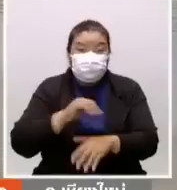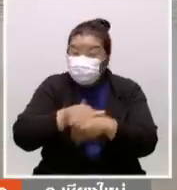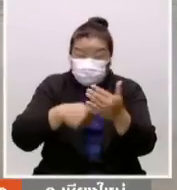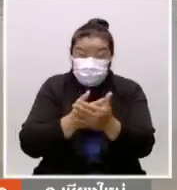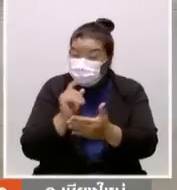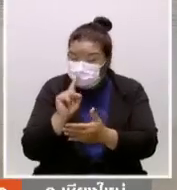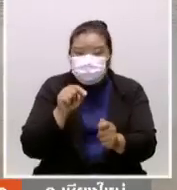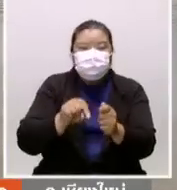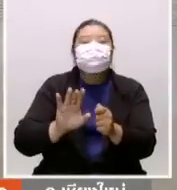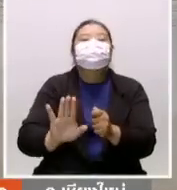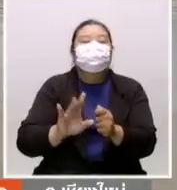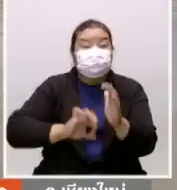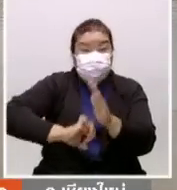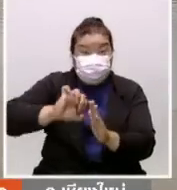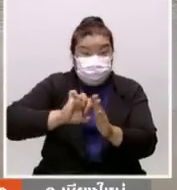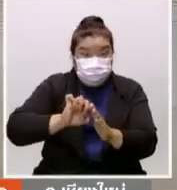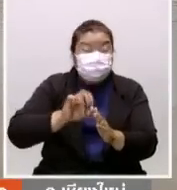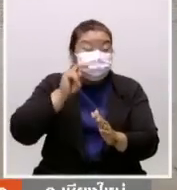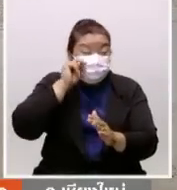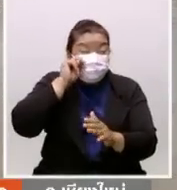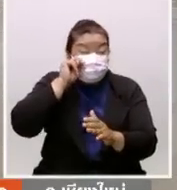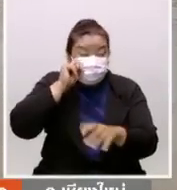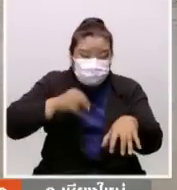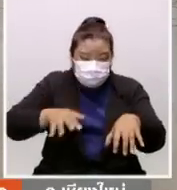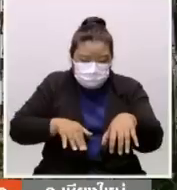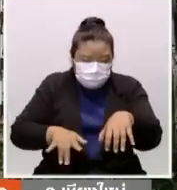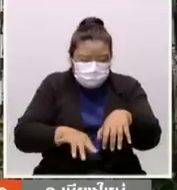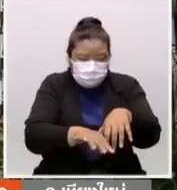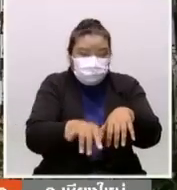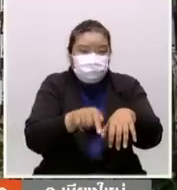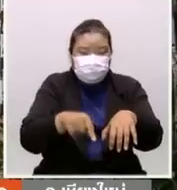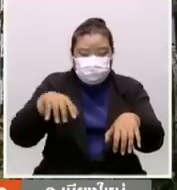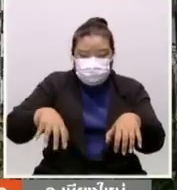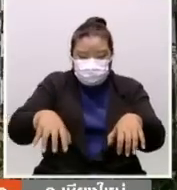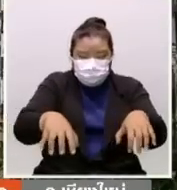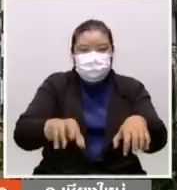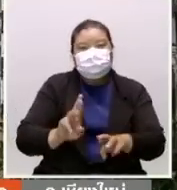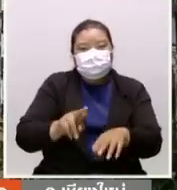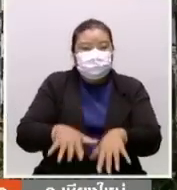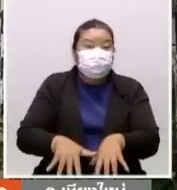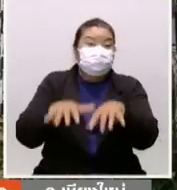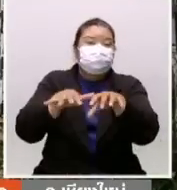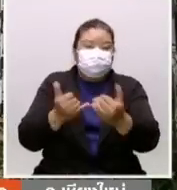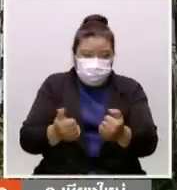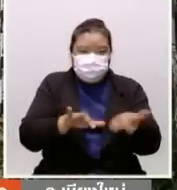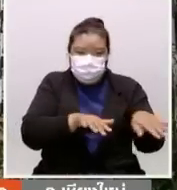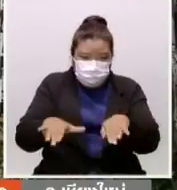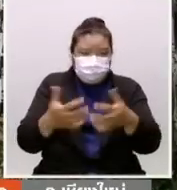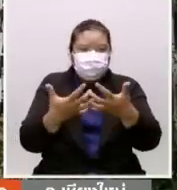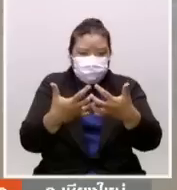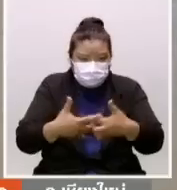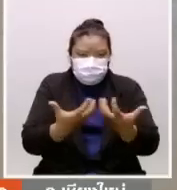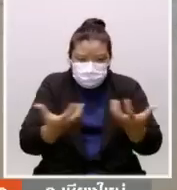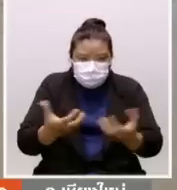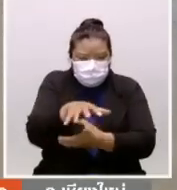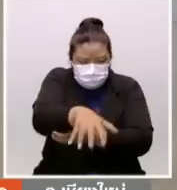ตตัวเมืองจะไหลผ่านโดยในอำเภอนั้นเตรียมที่จะให้มีบุคลากรนะครับมีเครื่องจักรกลที่เพียงพอเข้ามาช่วยเ